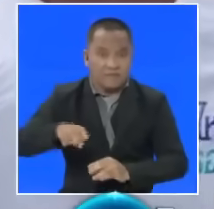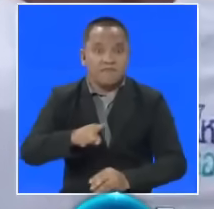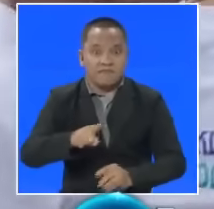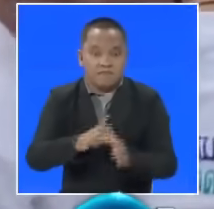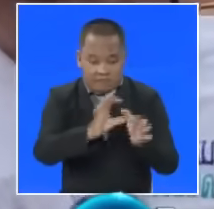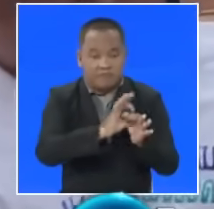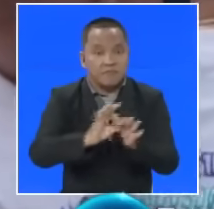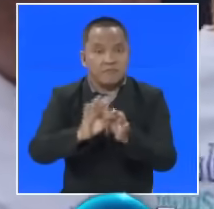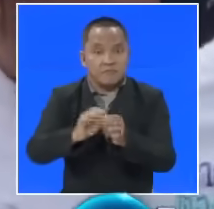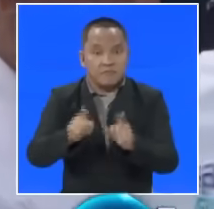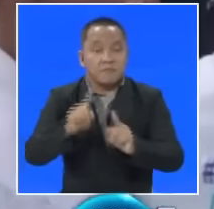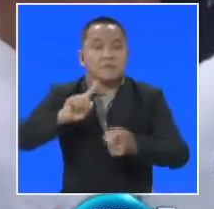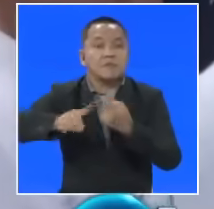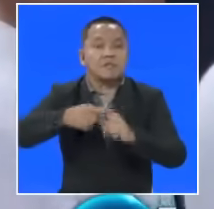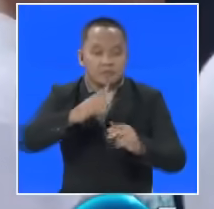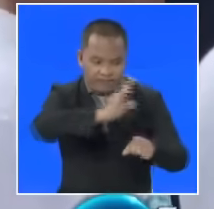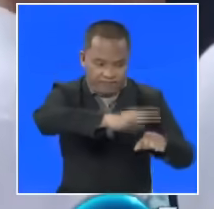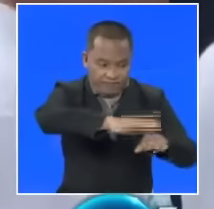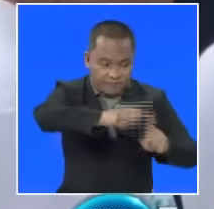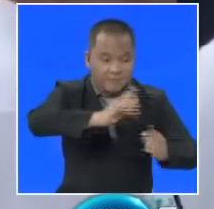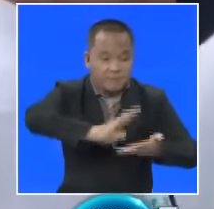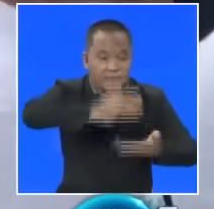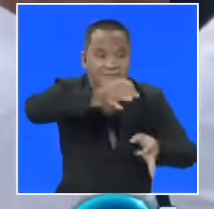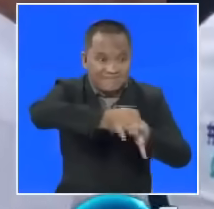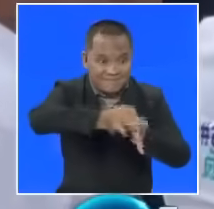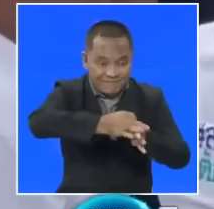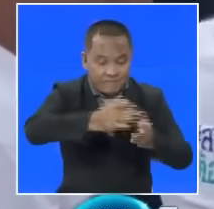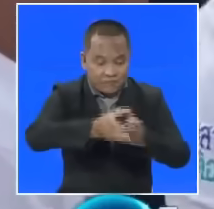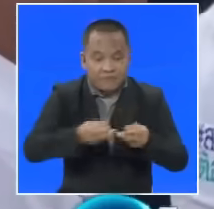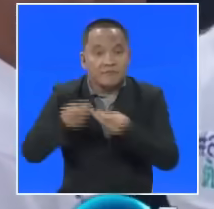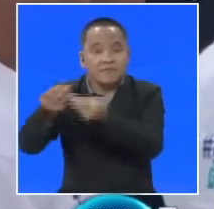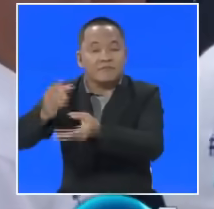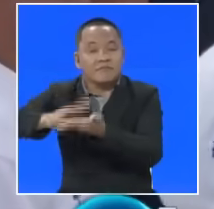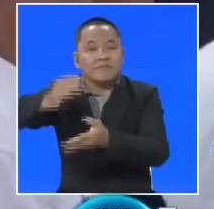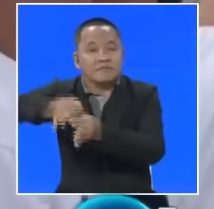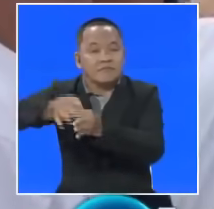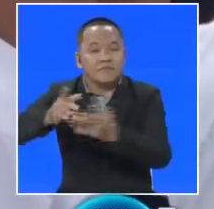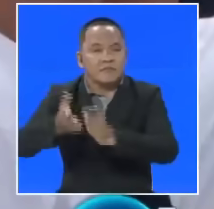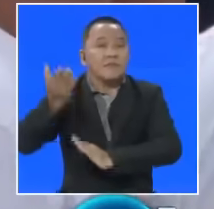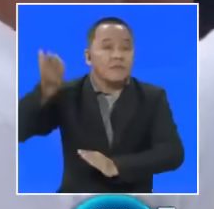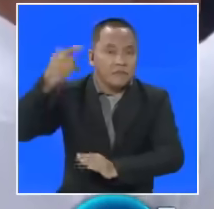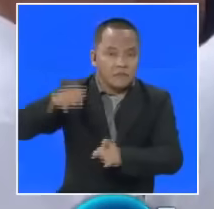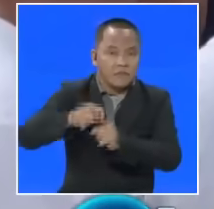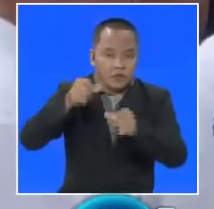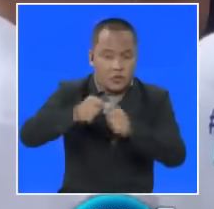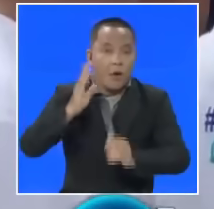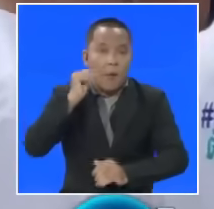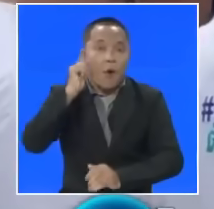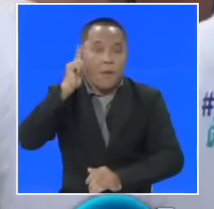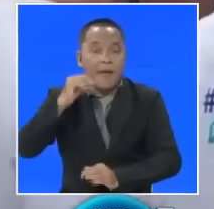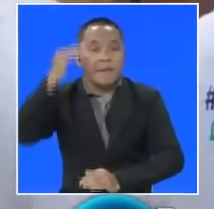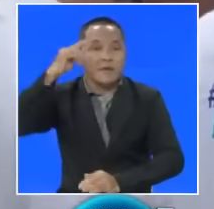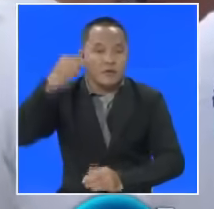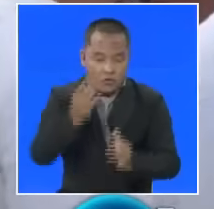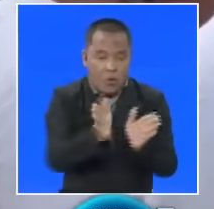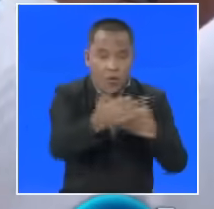ชนะถูกเพื่อนชักชวนให้ไปเปิดบัญชีม้ากับทางเว็บพนันก่อนหน้านี้ผู้เสียหายเนี่ยอาศัยอยู่กับพ่อกับแม่แล้วก็พี่สาว